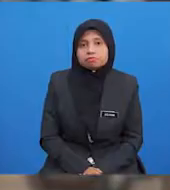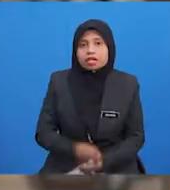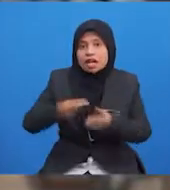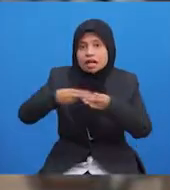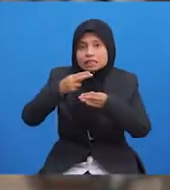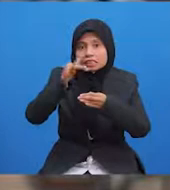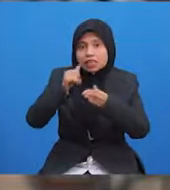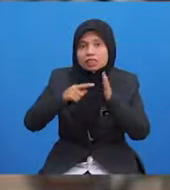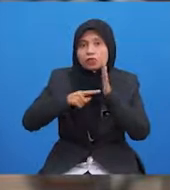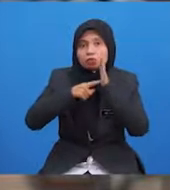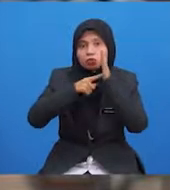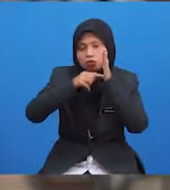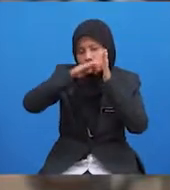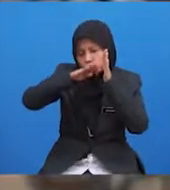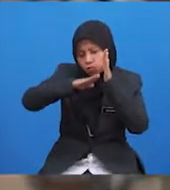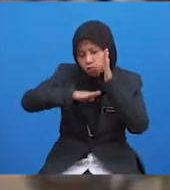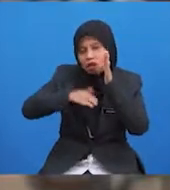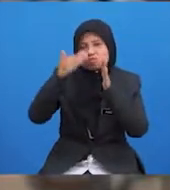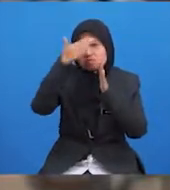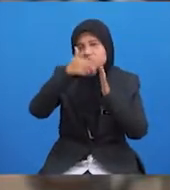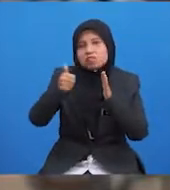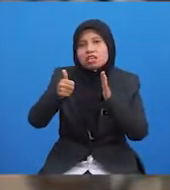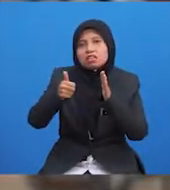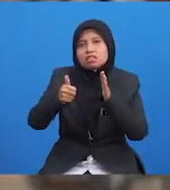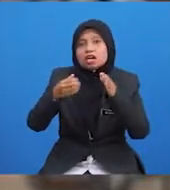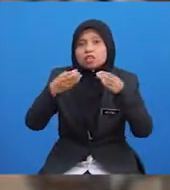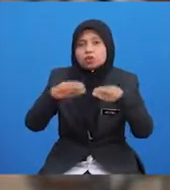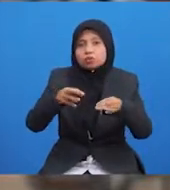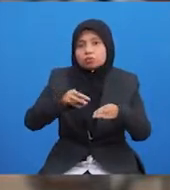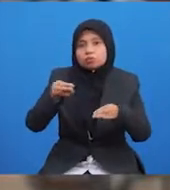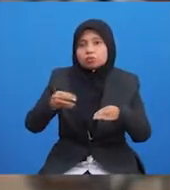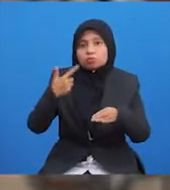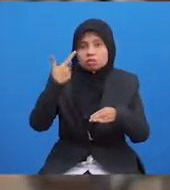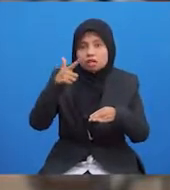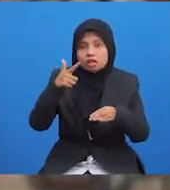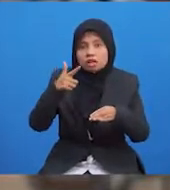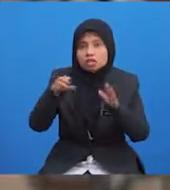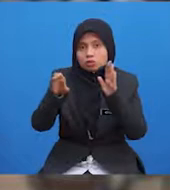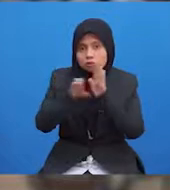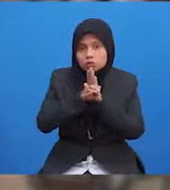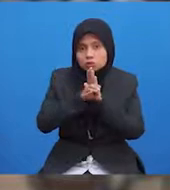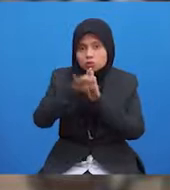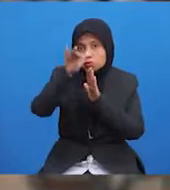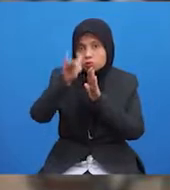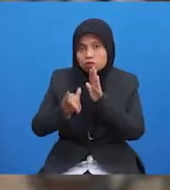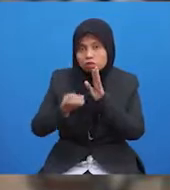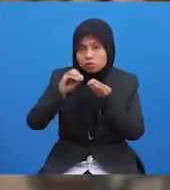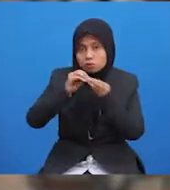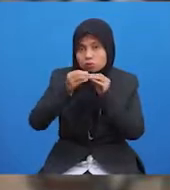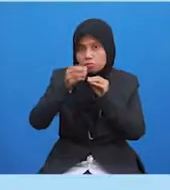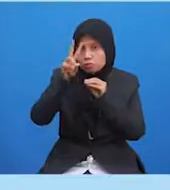Hasil yang dipaparkan kurang menarik. Cuba murid-murid lihat contoh yang